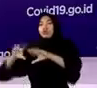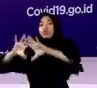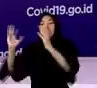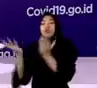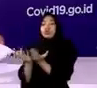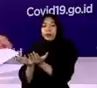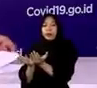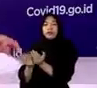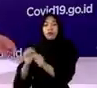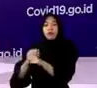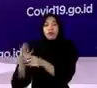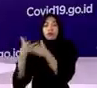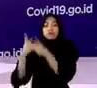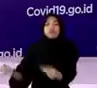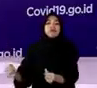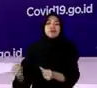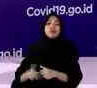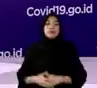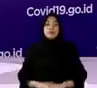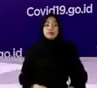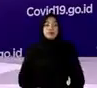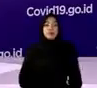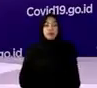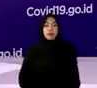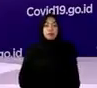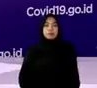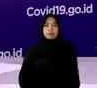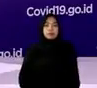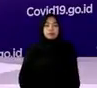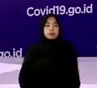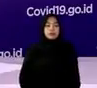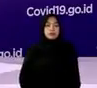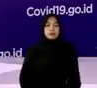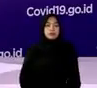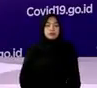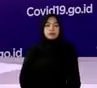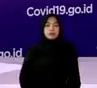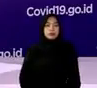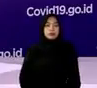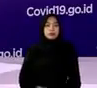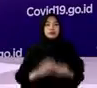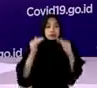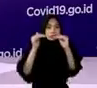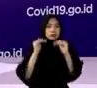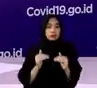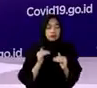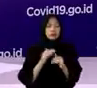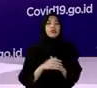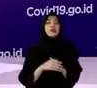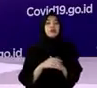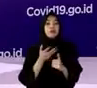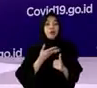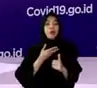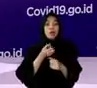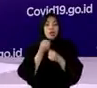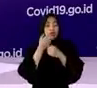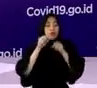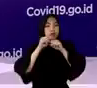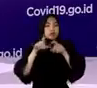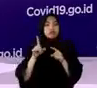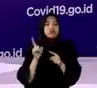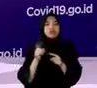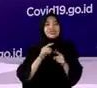COVID-19 di dunia. Selanjutnya saya akan menyampaikan perkembangan yang lebih detail pada